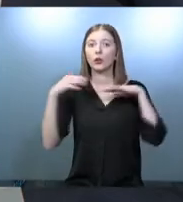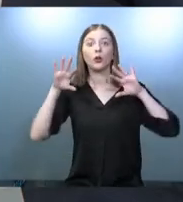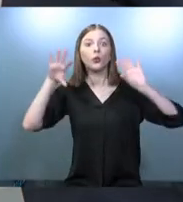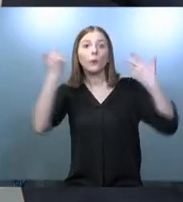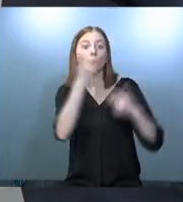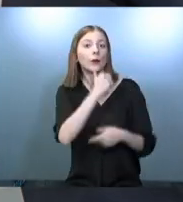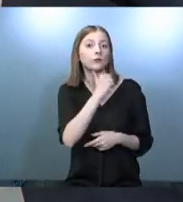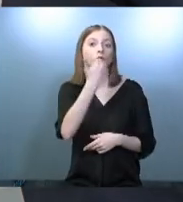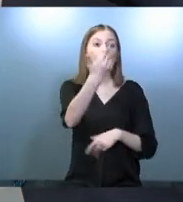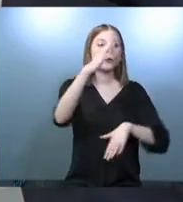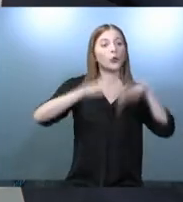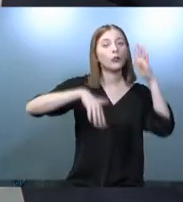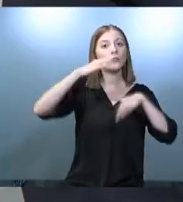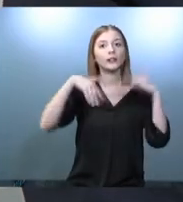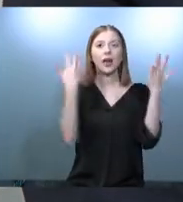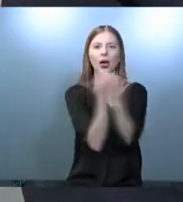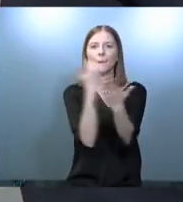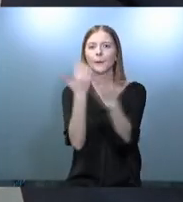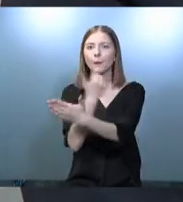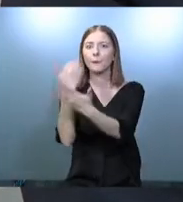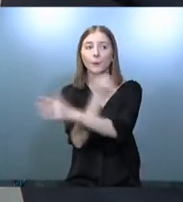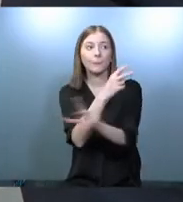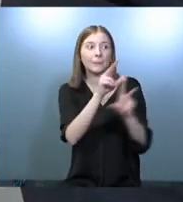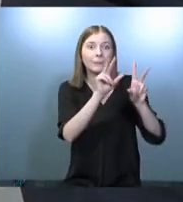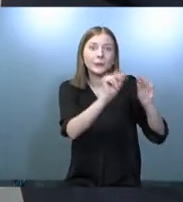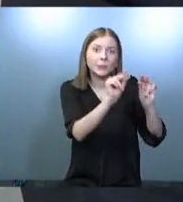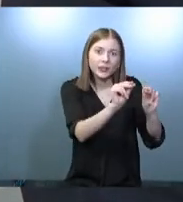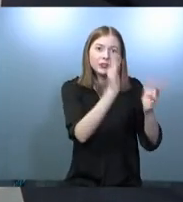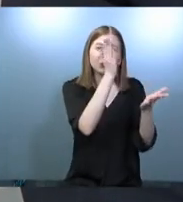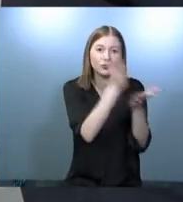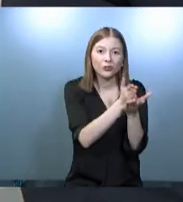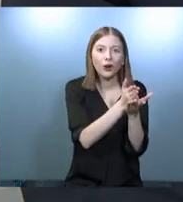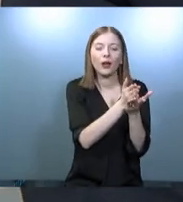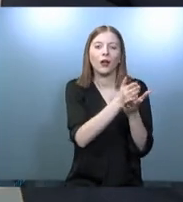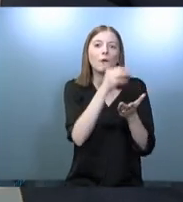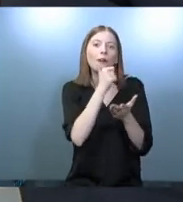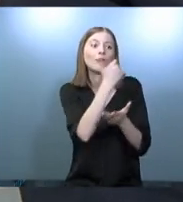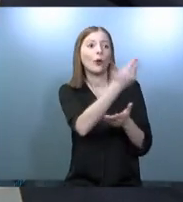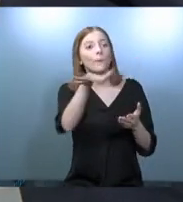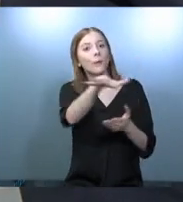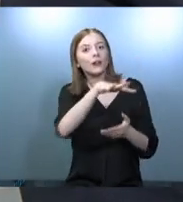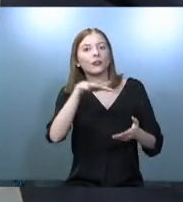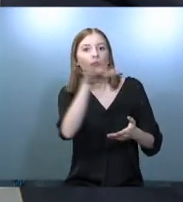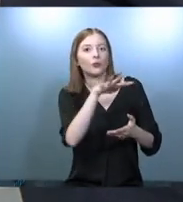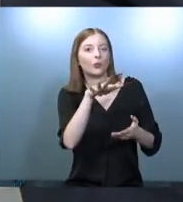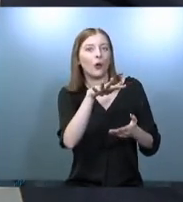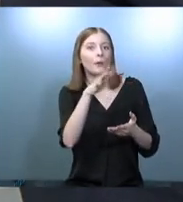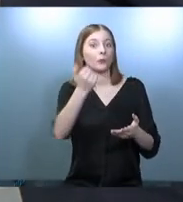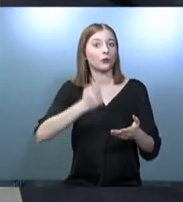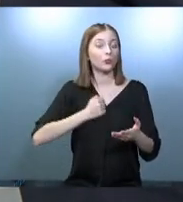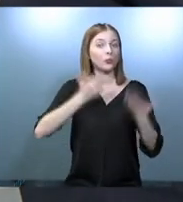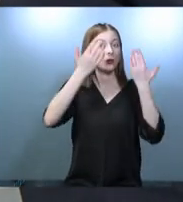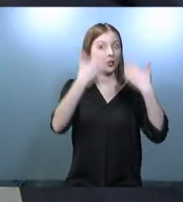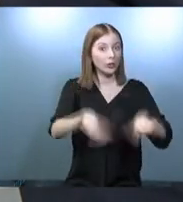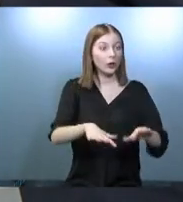pasiekimus savo profesinėje srityje, yra žinomi savo bendruomenėse, yra vertinami, jie įsijungtų į viso rajono